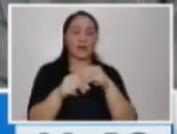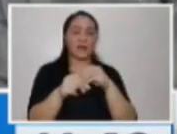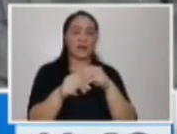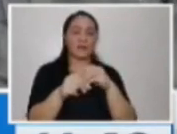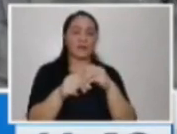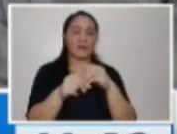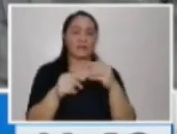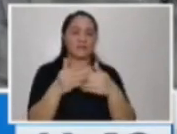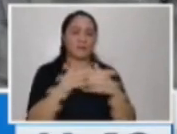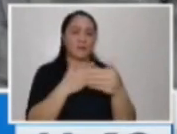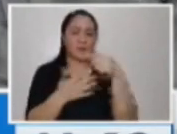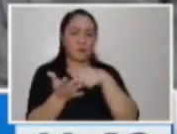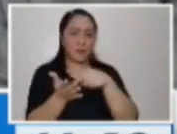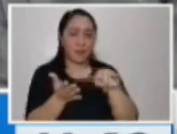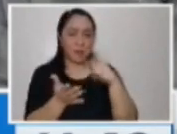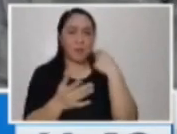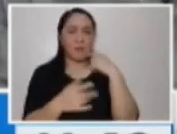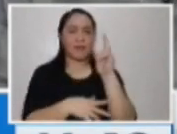PhilHealth contribution?